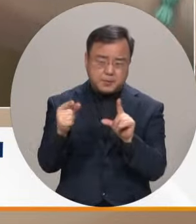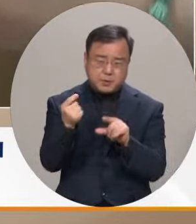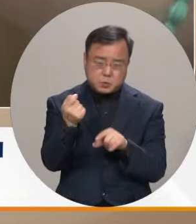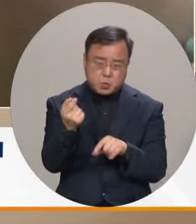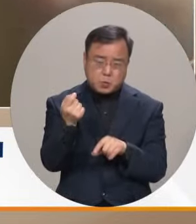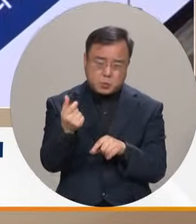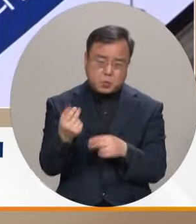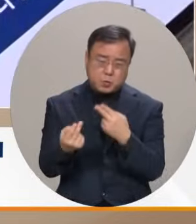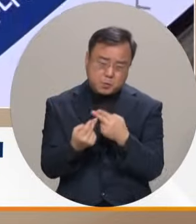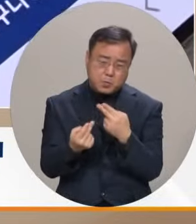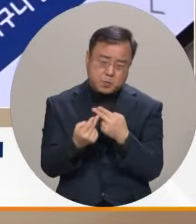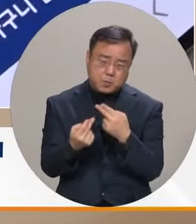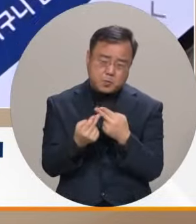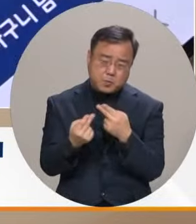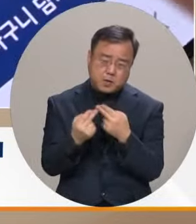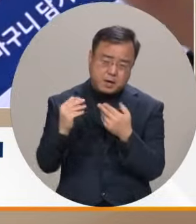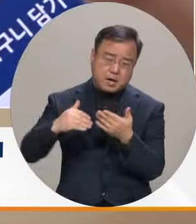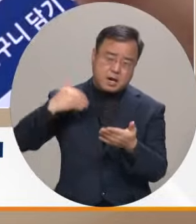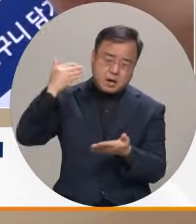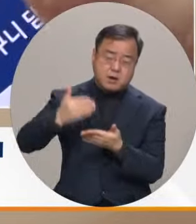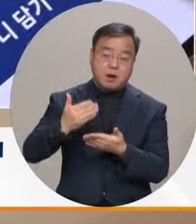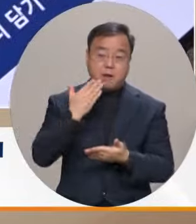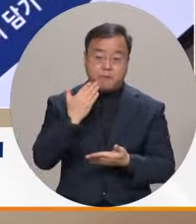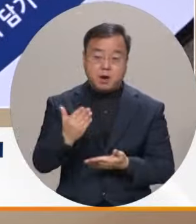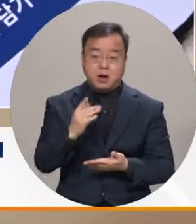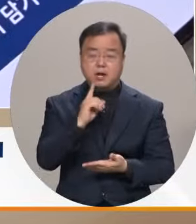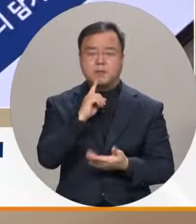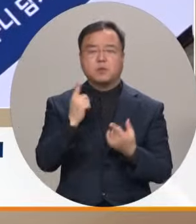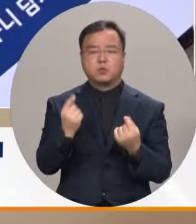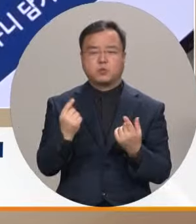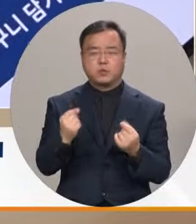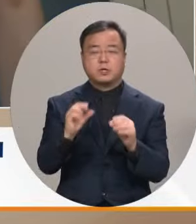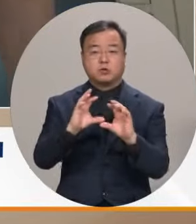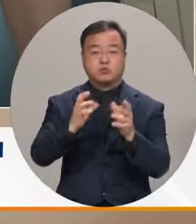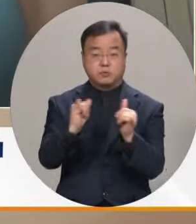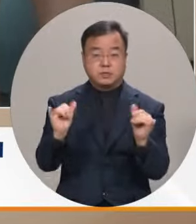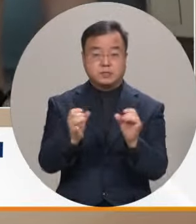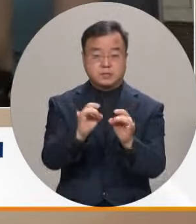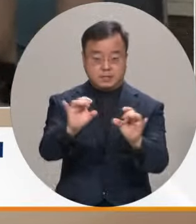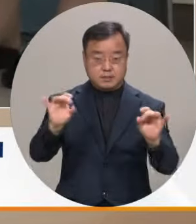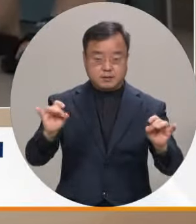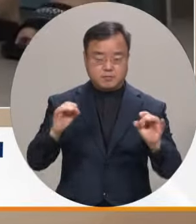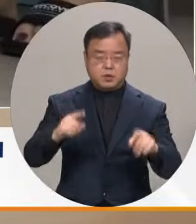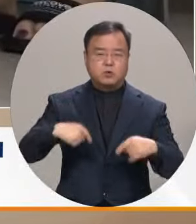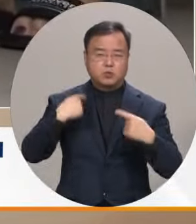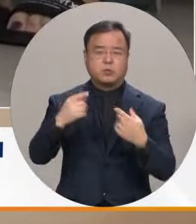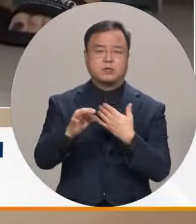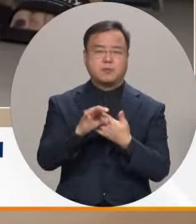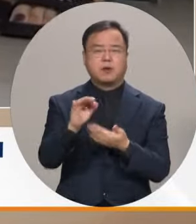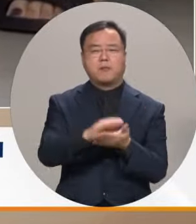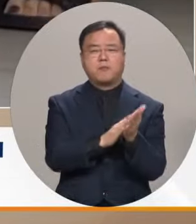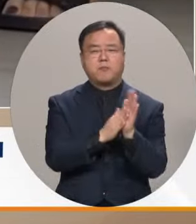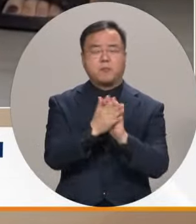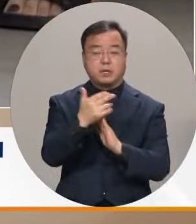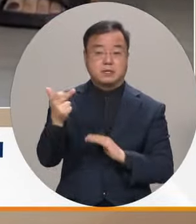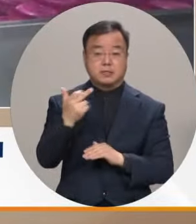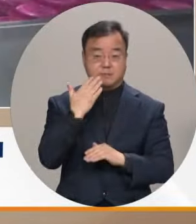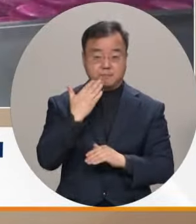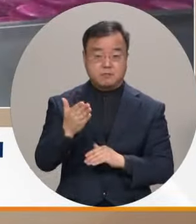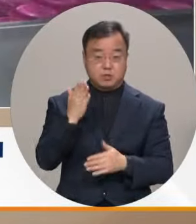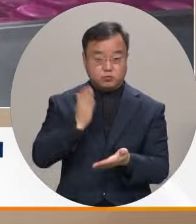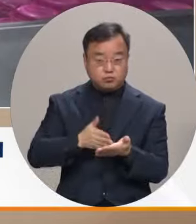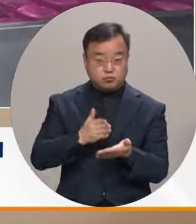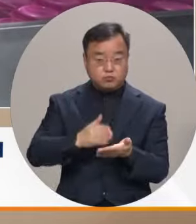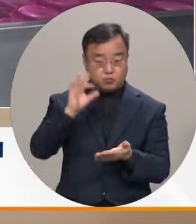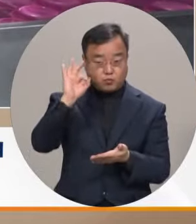있습니다 국민 여러분 한 명 한 명 이러한 움직임에 동참을 한다면 큰 변화를 만들 수 있습니다 스 를 보고 계신